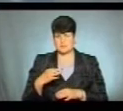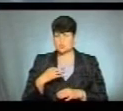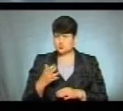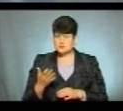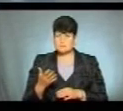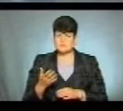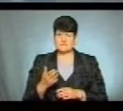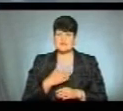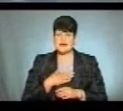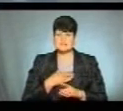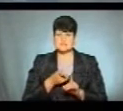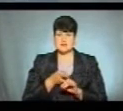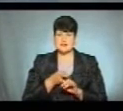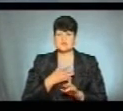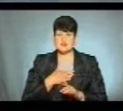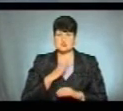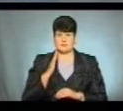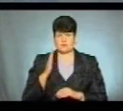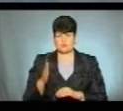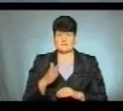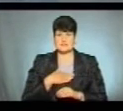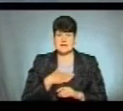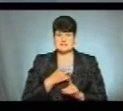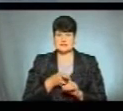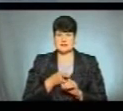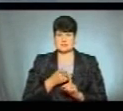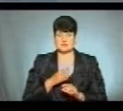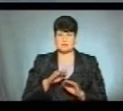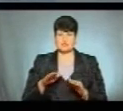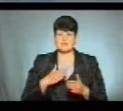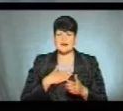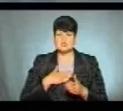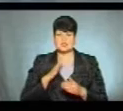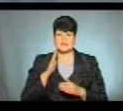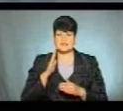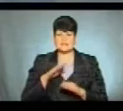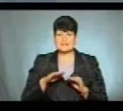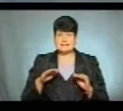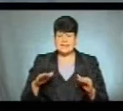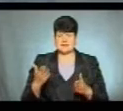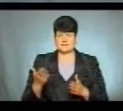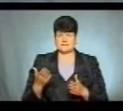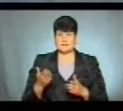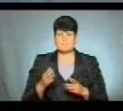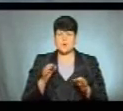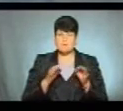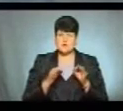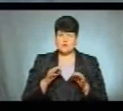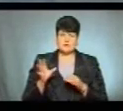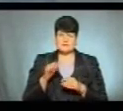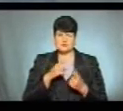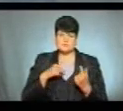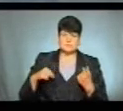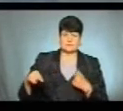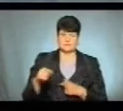адже від нас залежить наше майбутнє. Від нас залежить майбутнє наших дітей і майбутніх поколінь. Адже природа і все, що нас оточує,